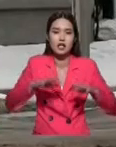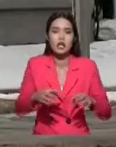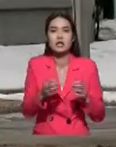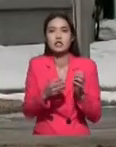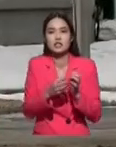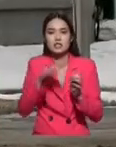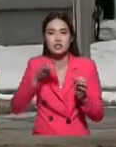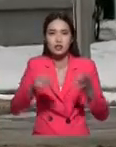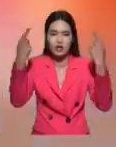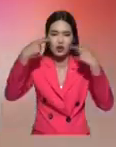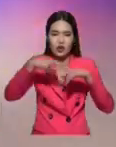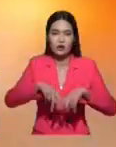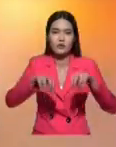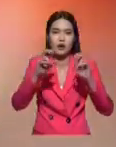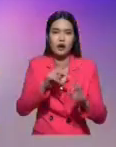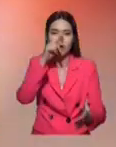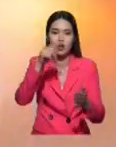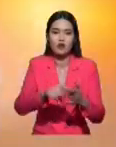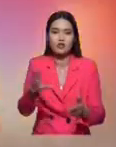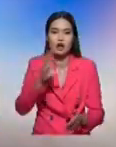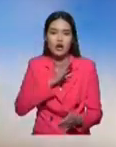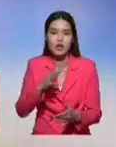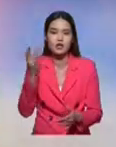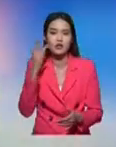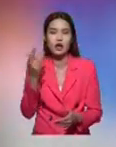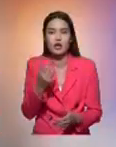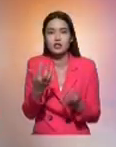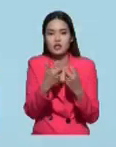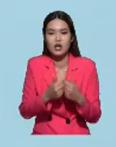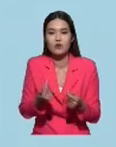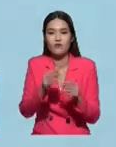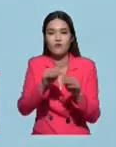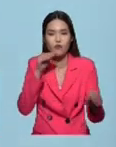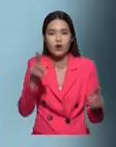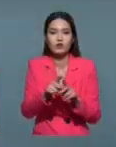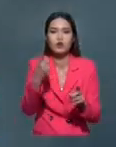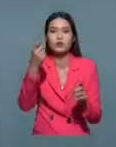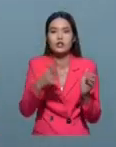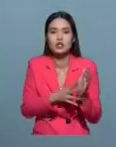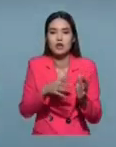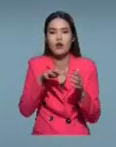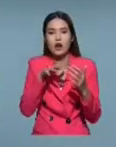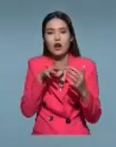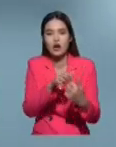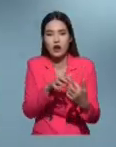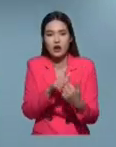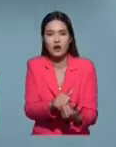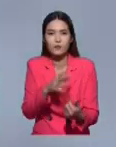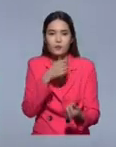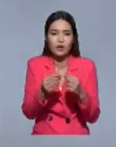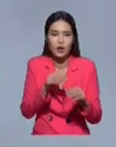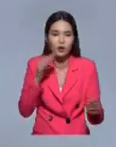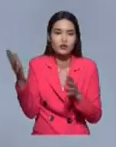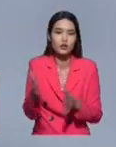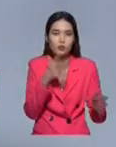износ оборудования. А в соседней Костанайской области непогода застала врасплох водителей. 109 аварий, одна смертельная. Таковы последствия бурана